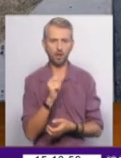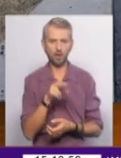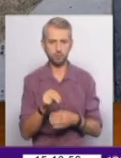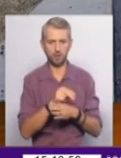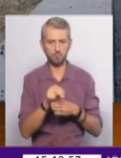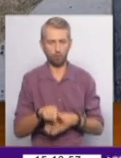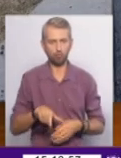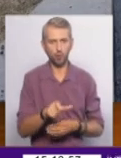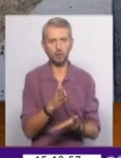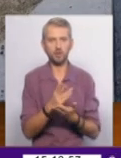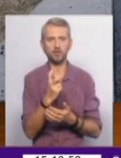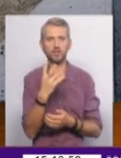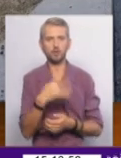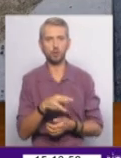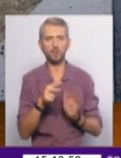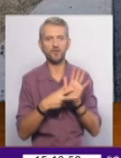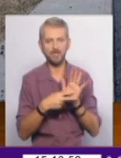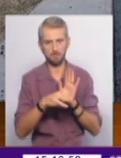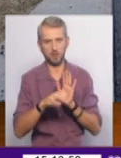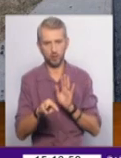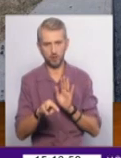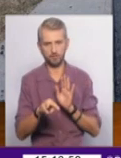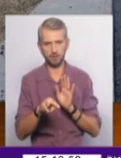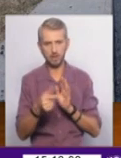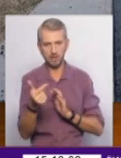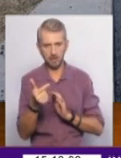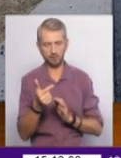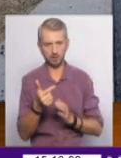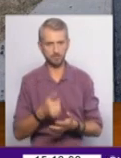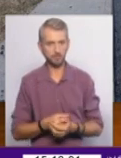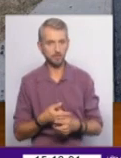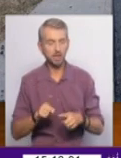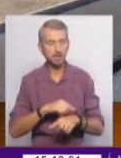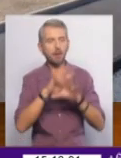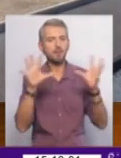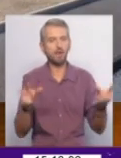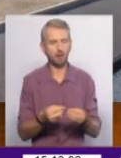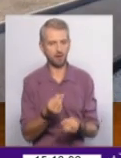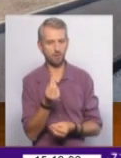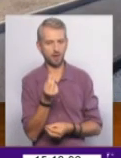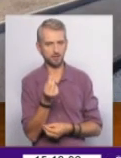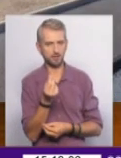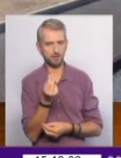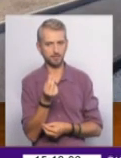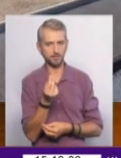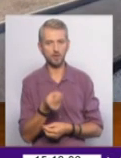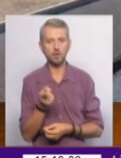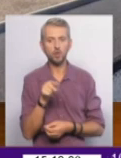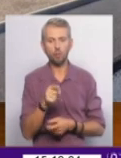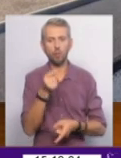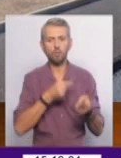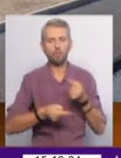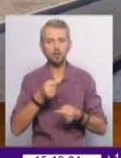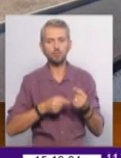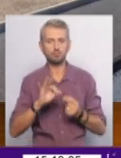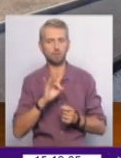дороги складає 248 мільйонів в наш рідний мікрорайон. Це загальна, це загальна вартість. І тому, повернуся до